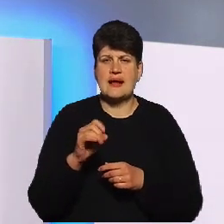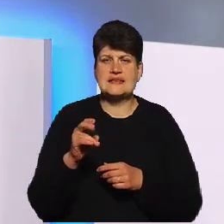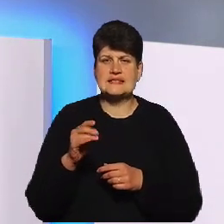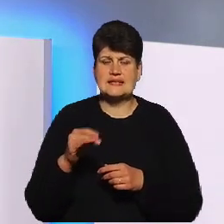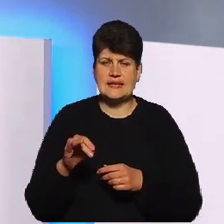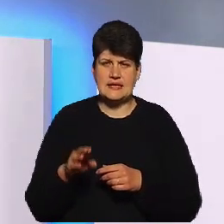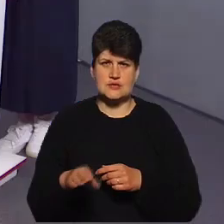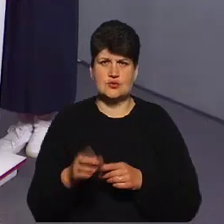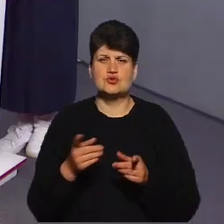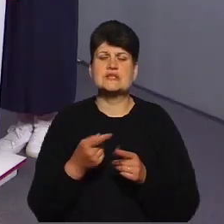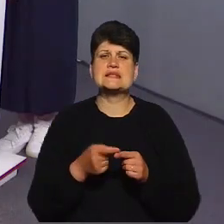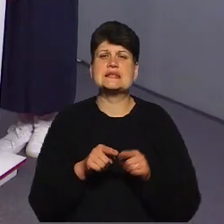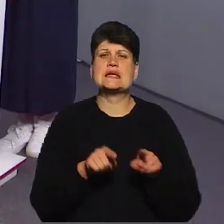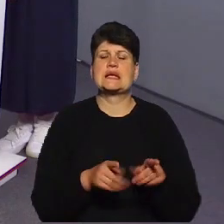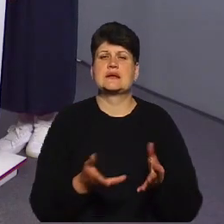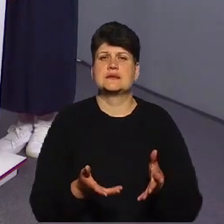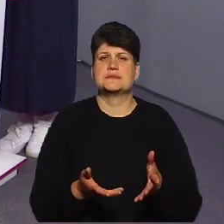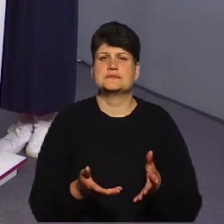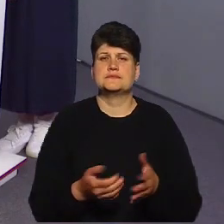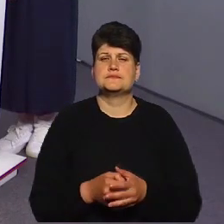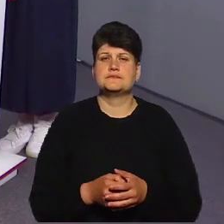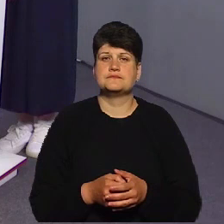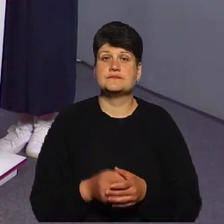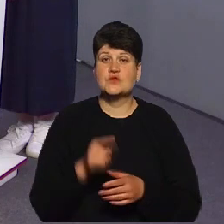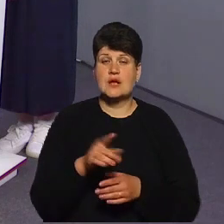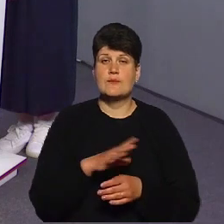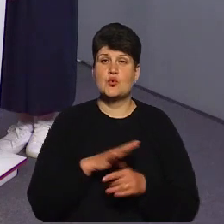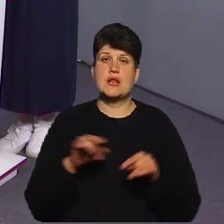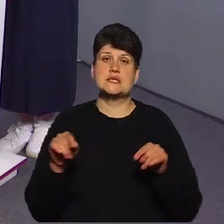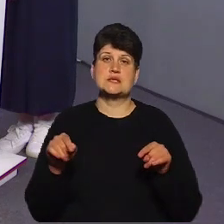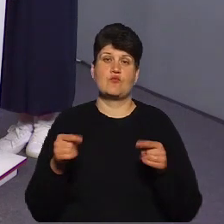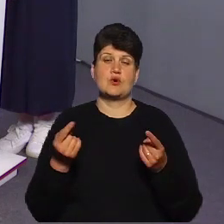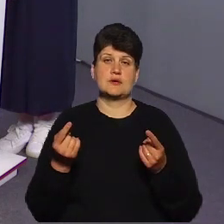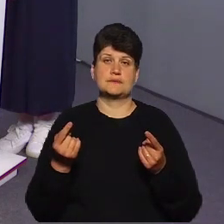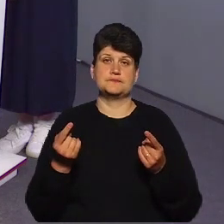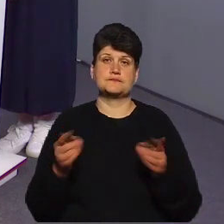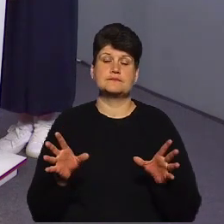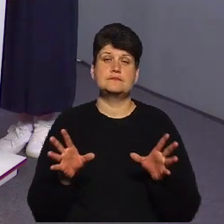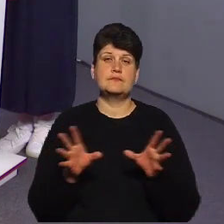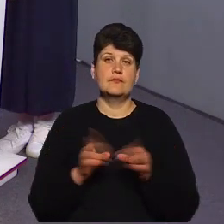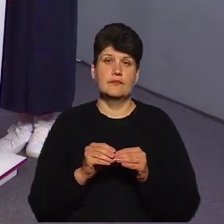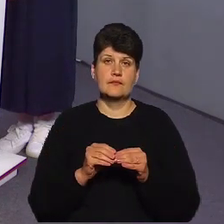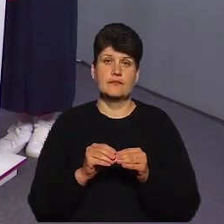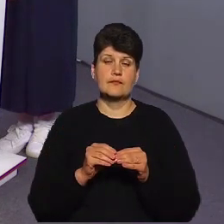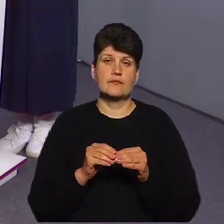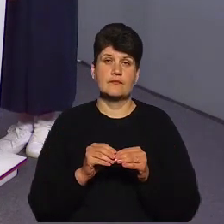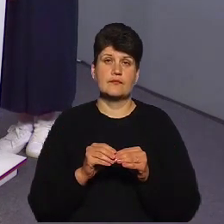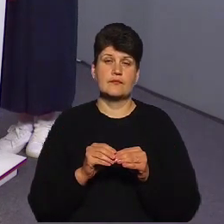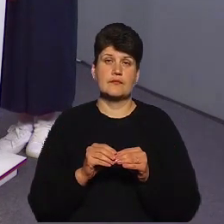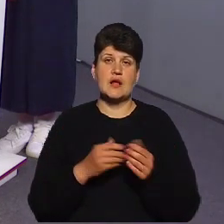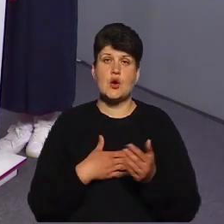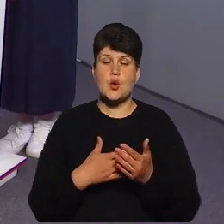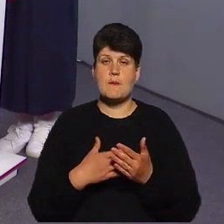словами? Вона була створена спільно з громадською організацією